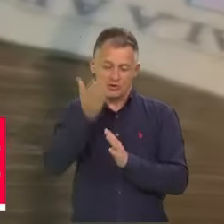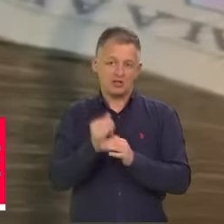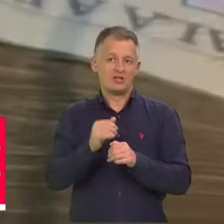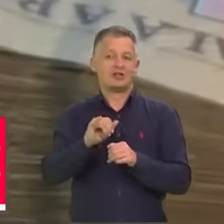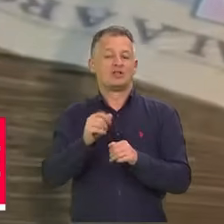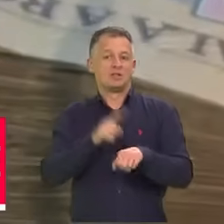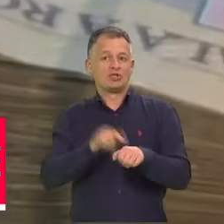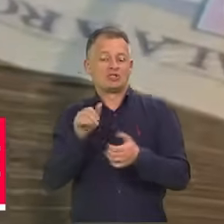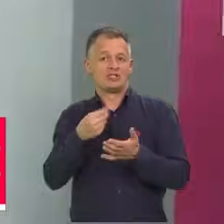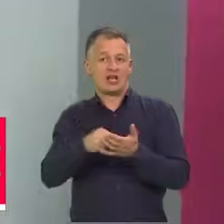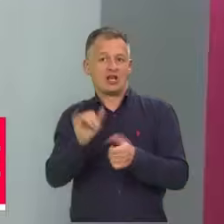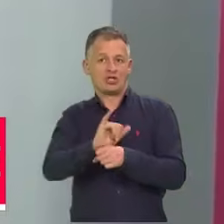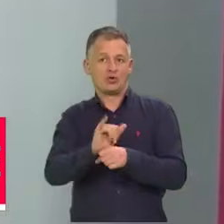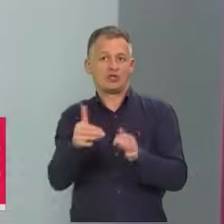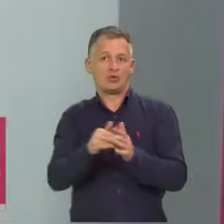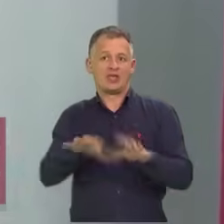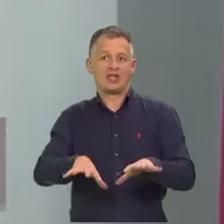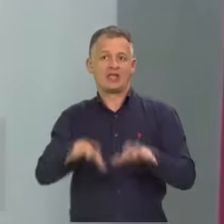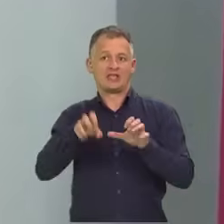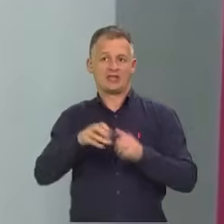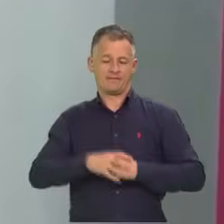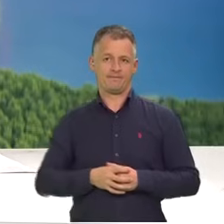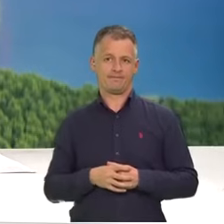salariile directorilor ar trebui înghețate.